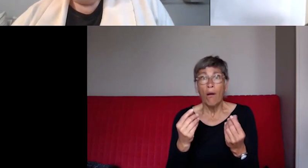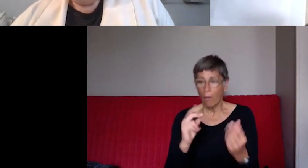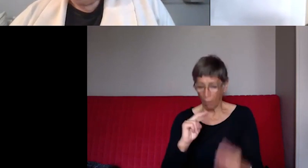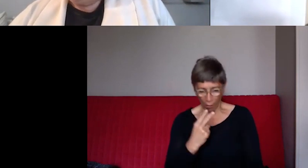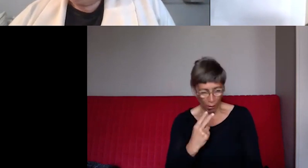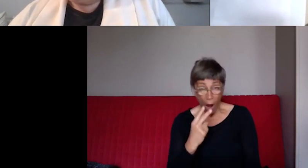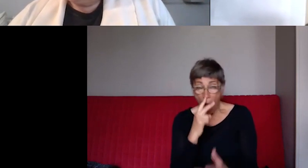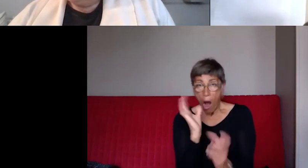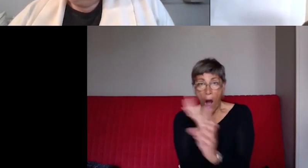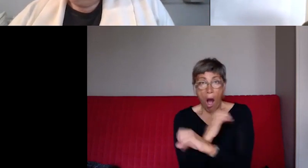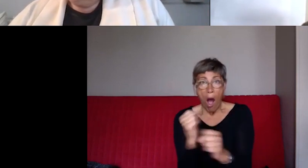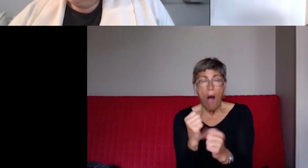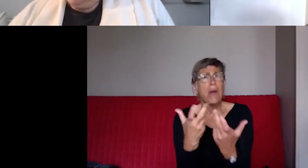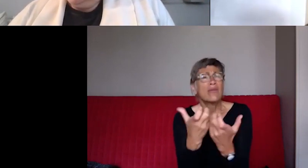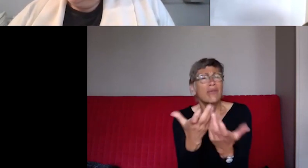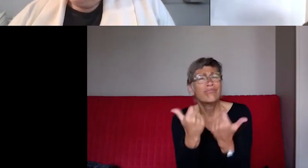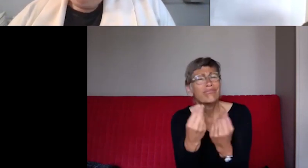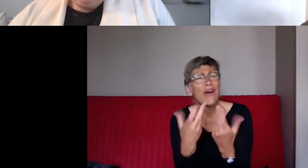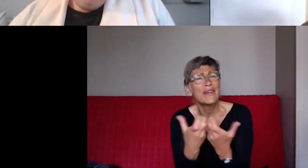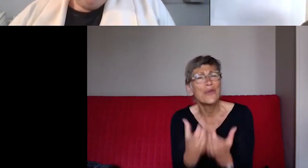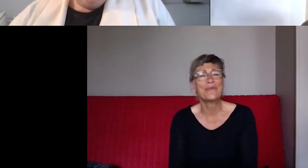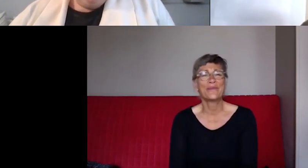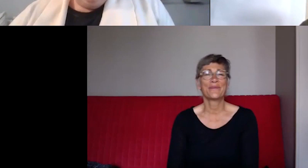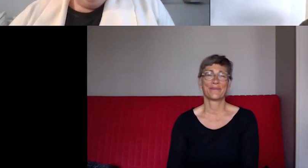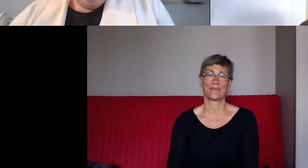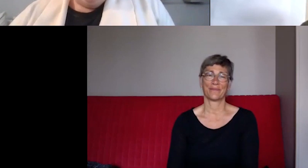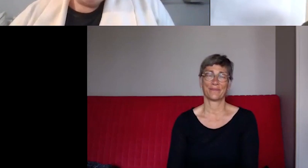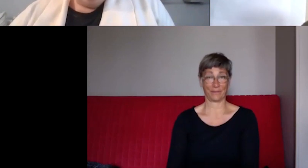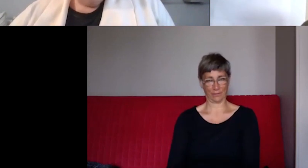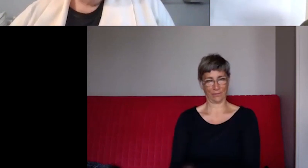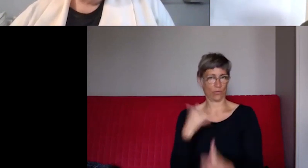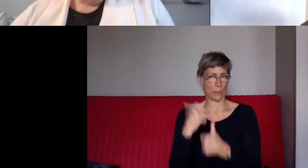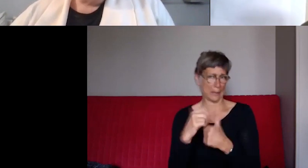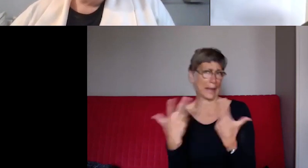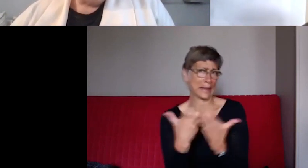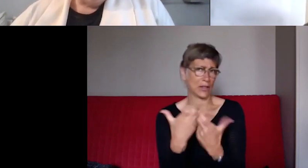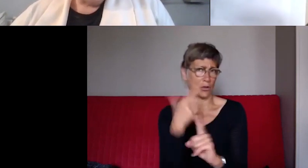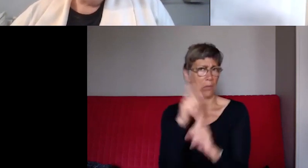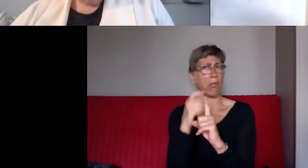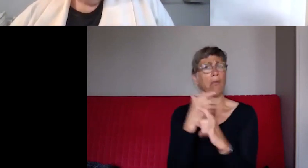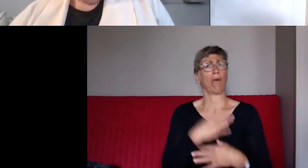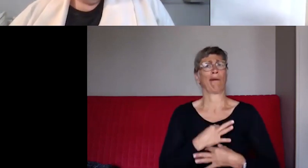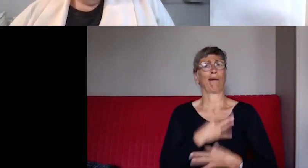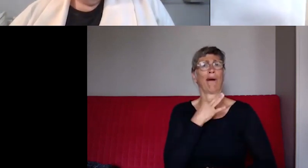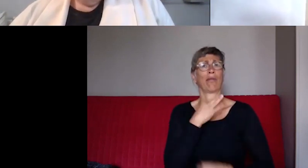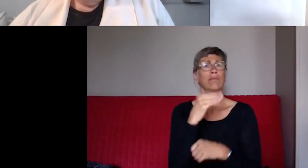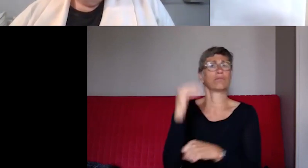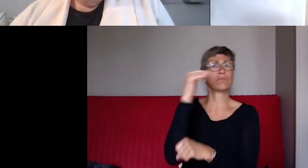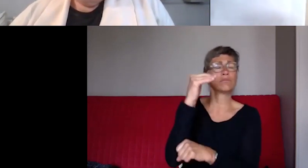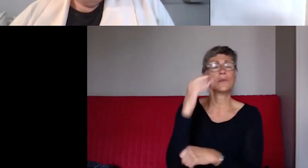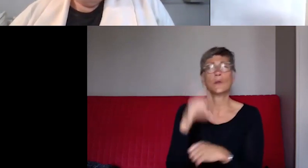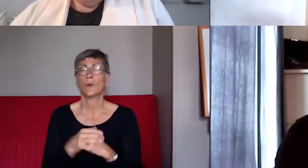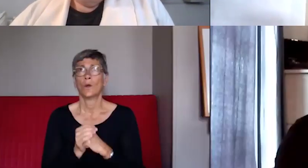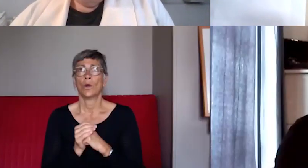personnes-là, qu'est-ce que ça peut être, hein? Alors, moi j'ai eu l'exemple d'une personne, d'un cadre supérieur, hein, qui avait